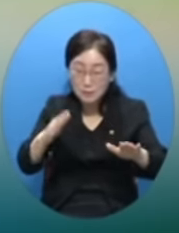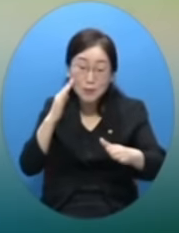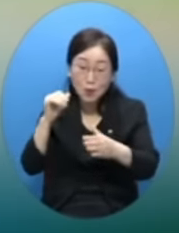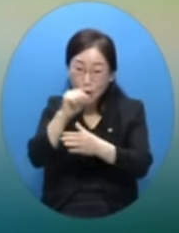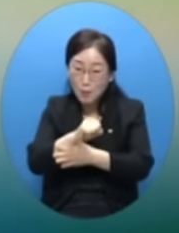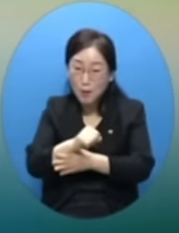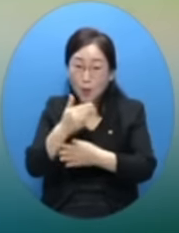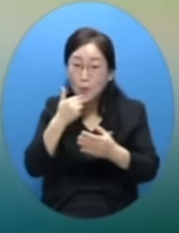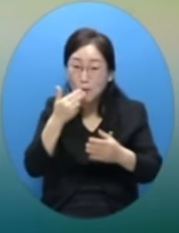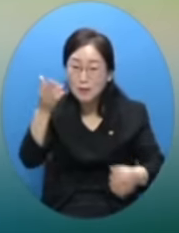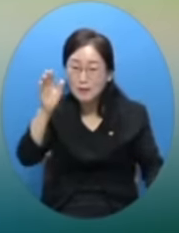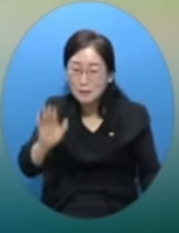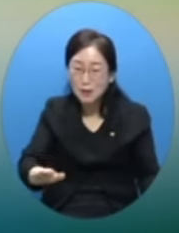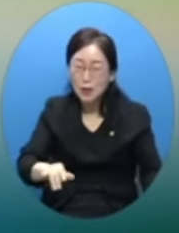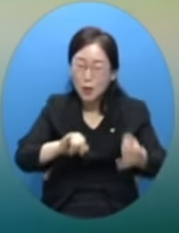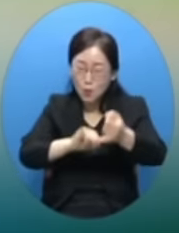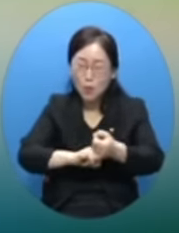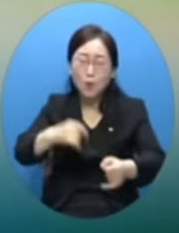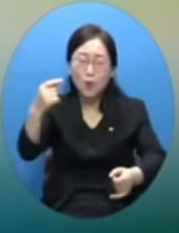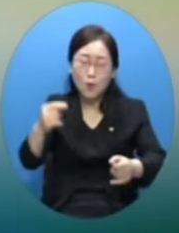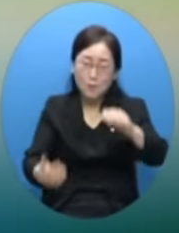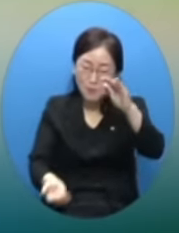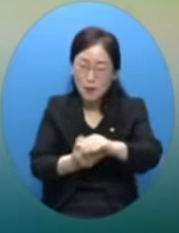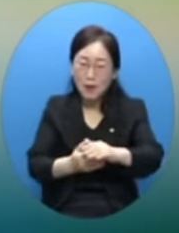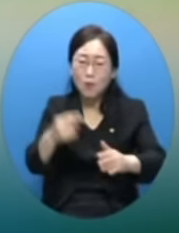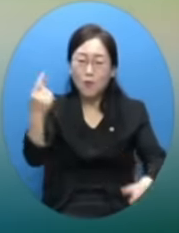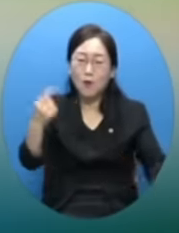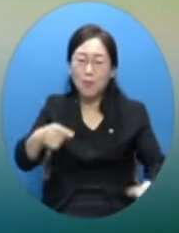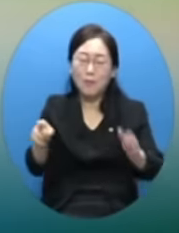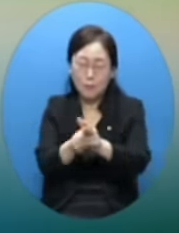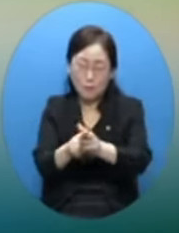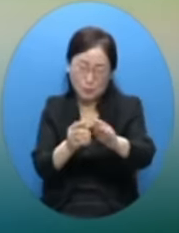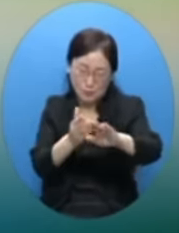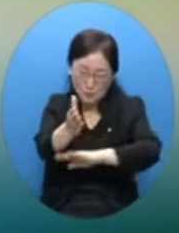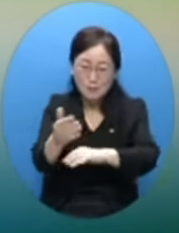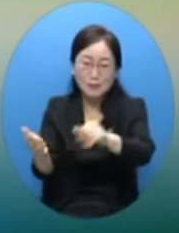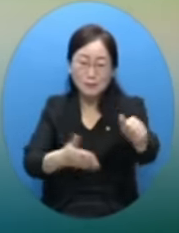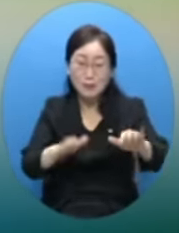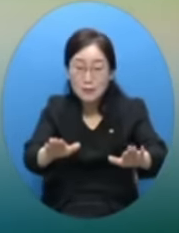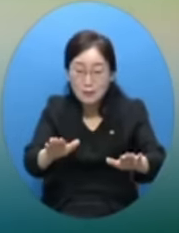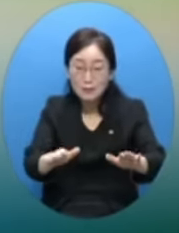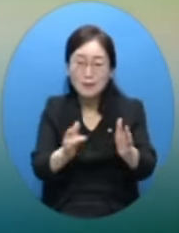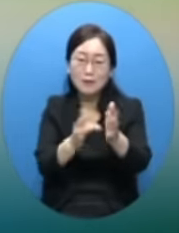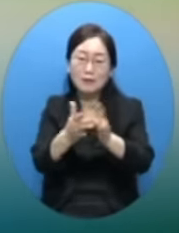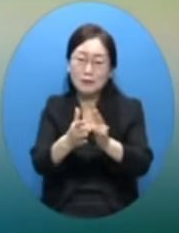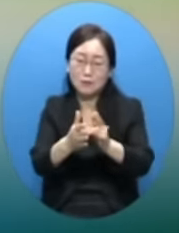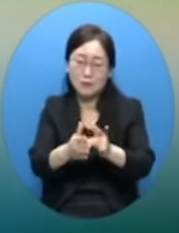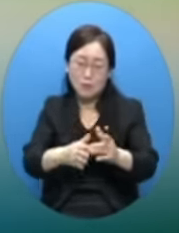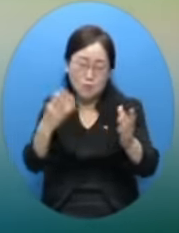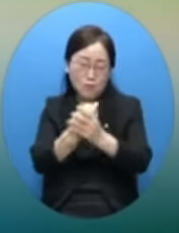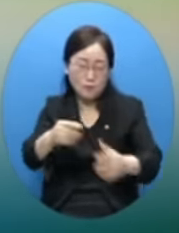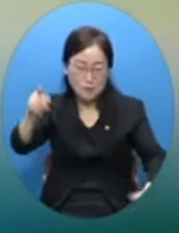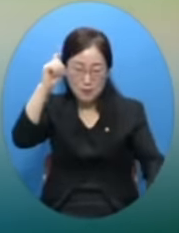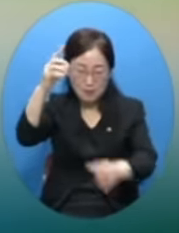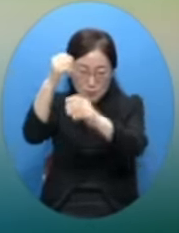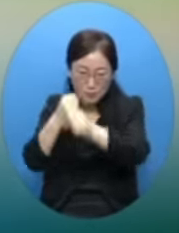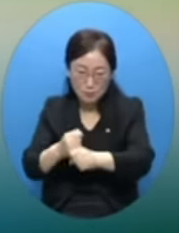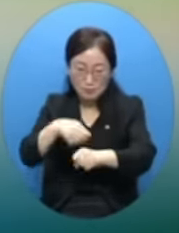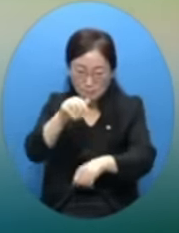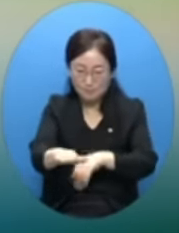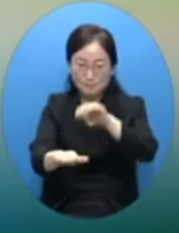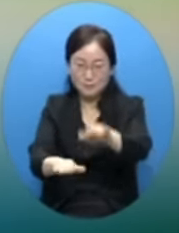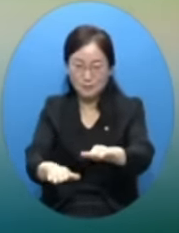될지라도 반드시 성실할 그 약속을 믿고 나아갑시다. 우리가 서 있는 자리에서 예수님을 전적으로 신뢰하면서 걸어갈 수 있게